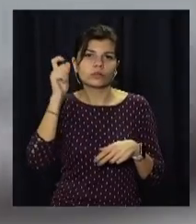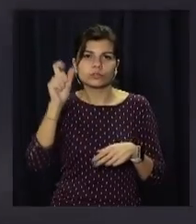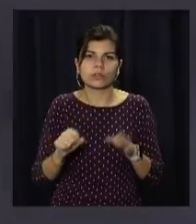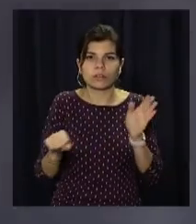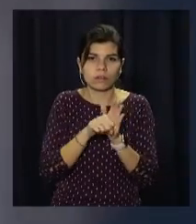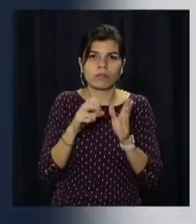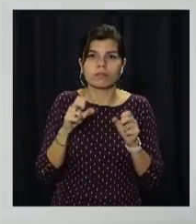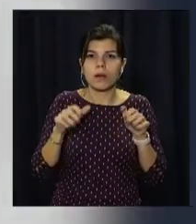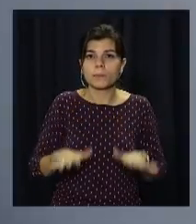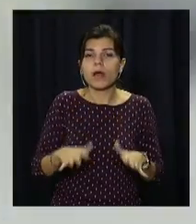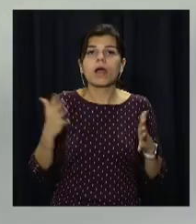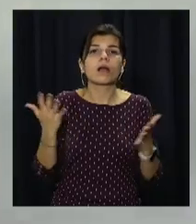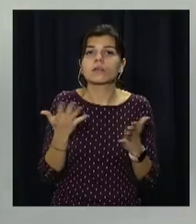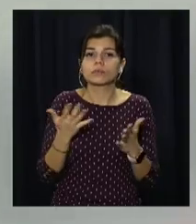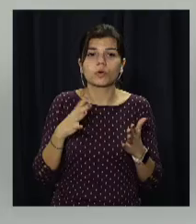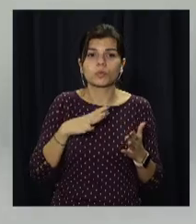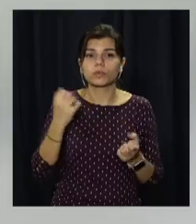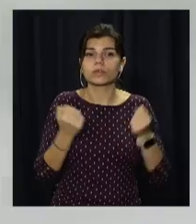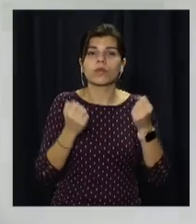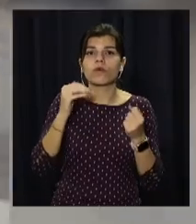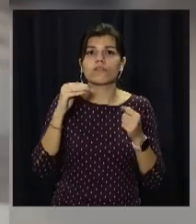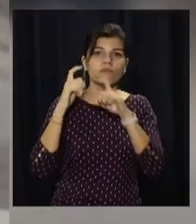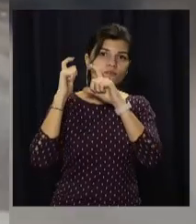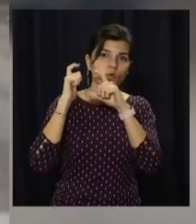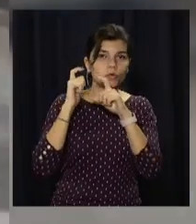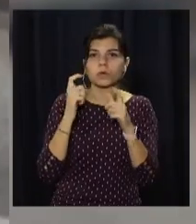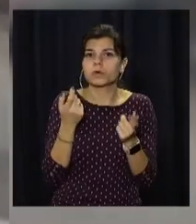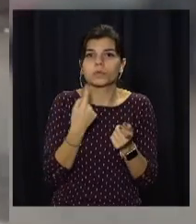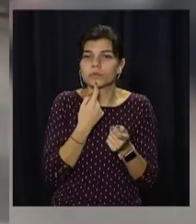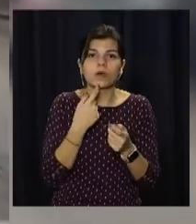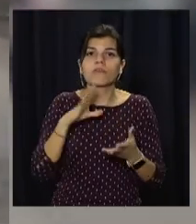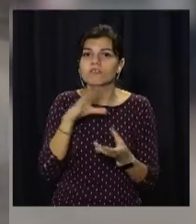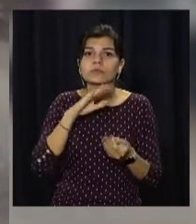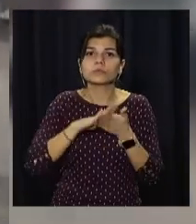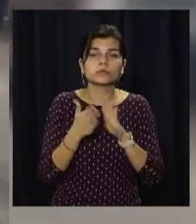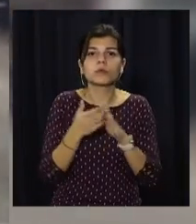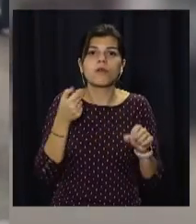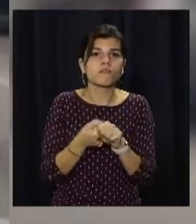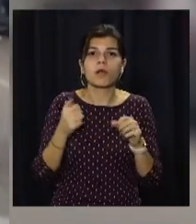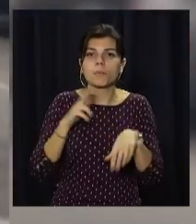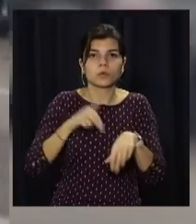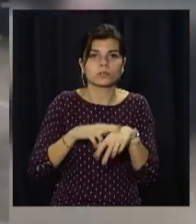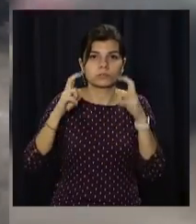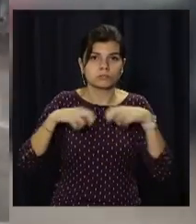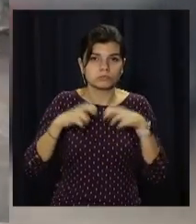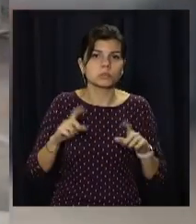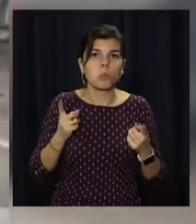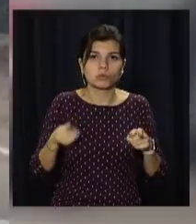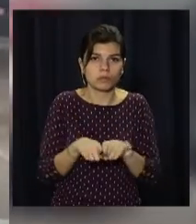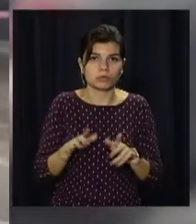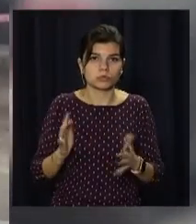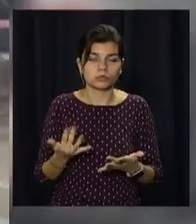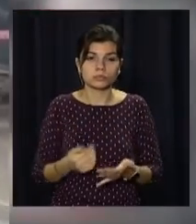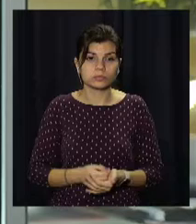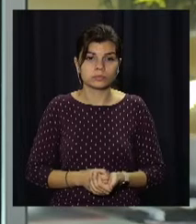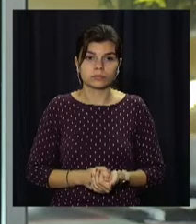на місці. Яких травм зазнав кермувальник фури, поки невідомо. Всі обставини ДТП з'ясовує поліція.